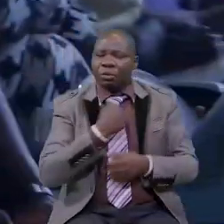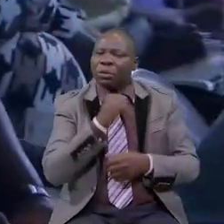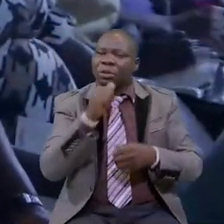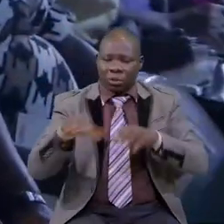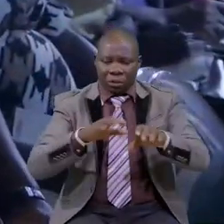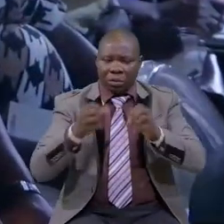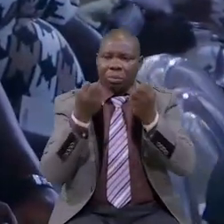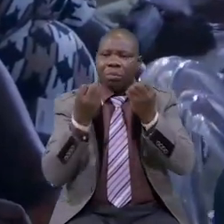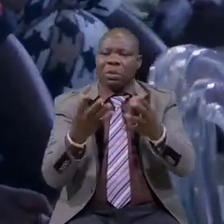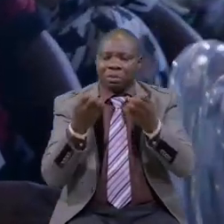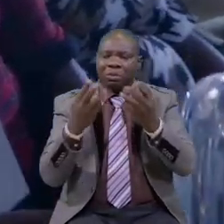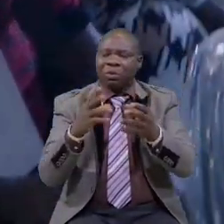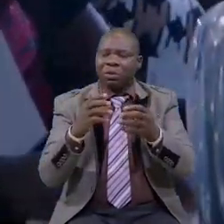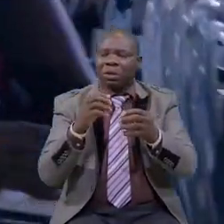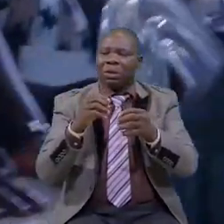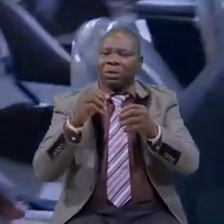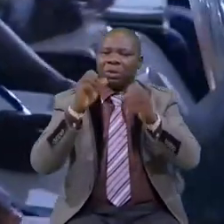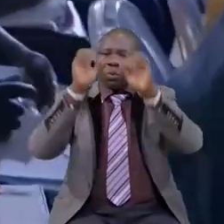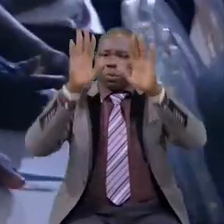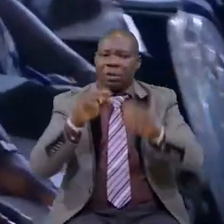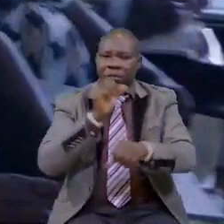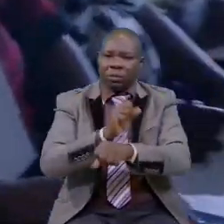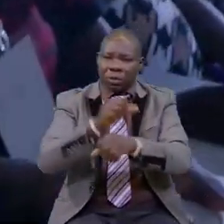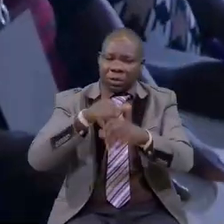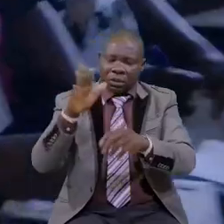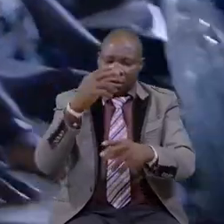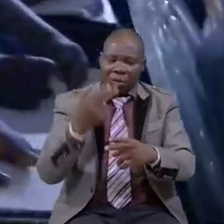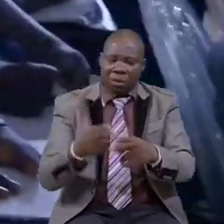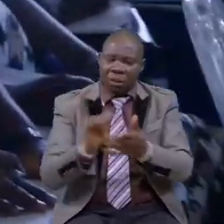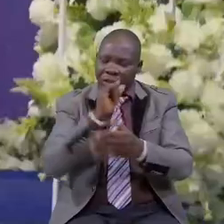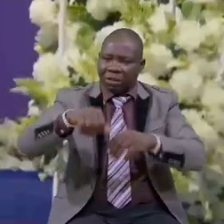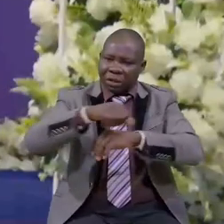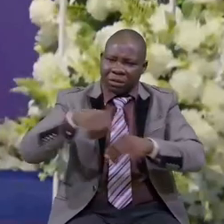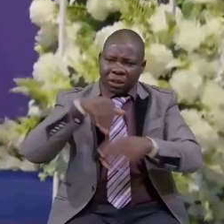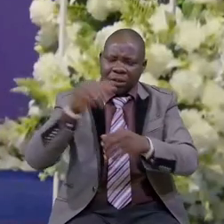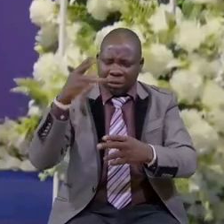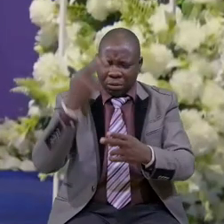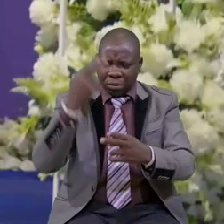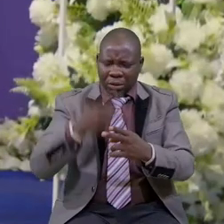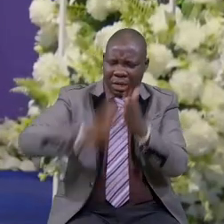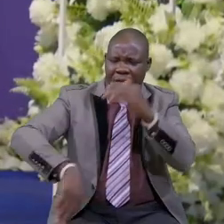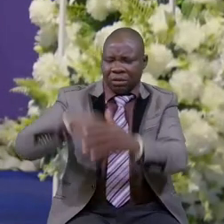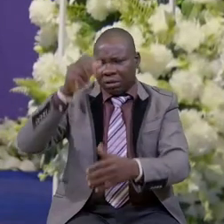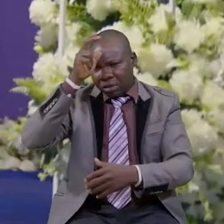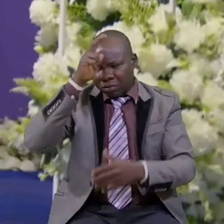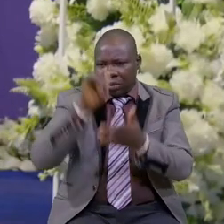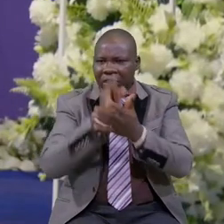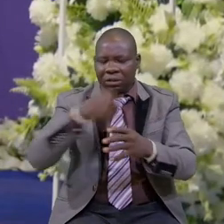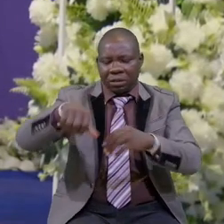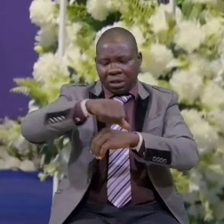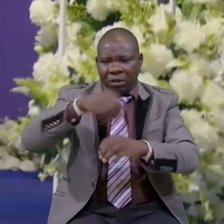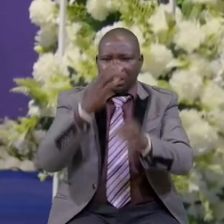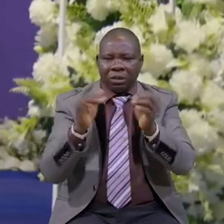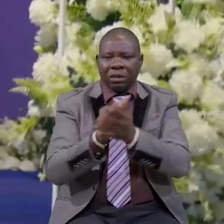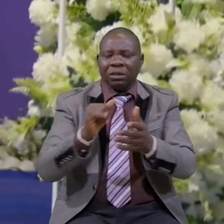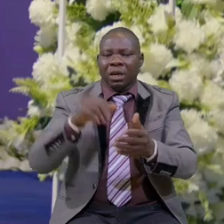en ton nom l'onction? Et en ton nom, nous avons chassé des démons. Ça, c'est l'onction. Mais si cette onction est